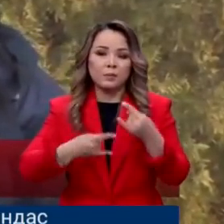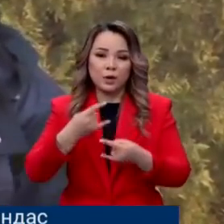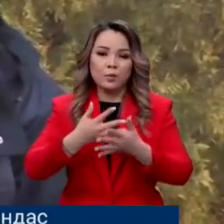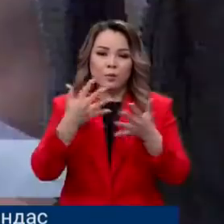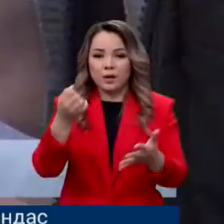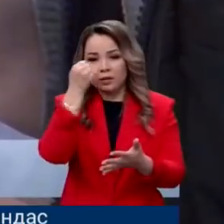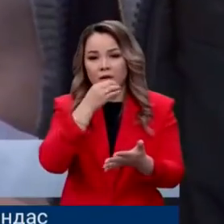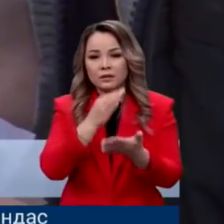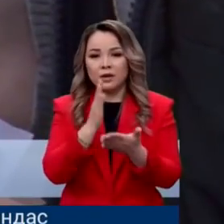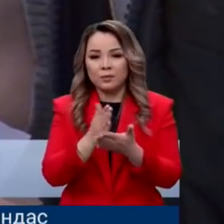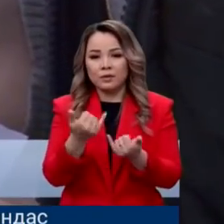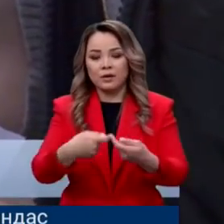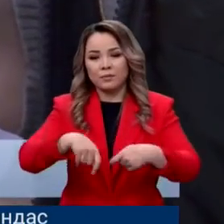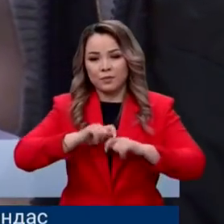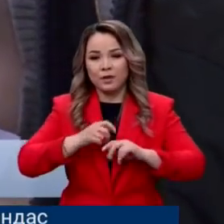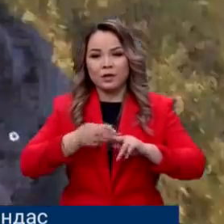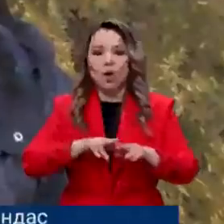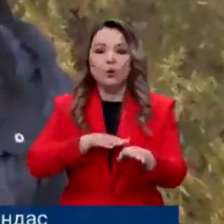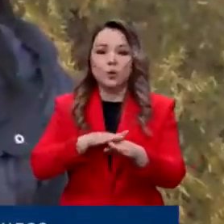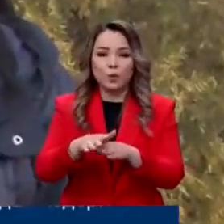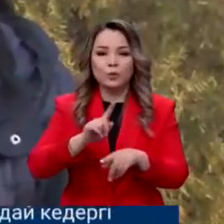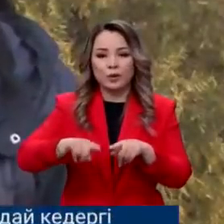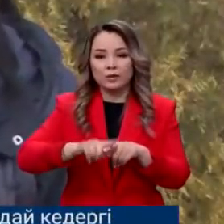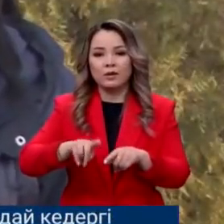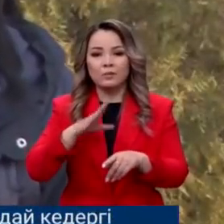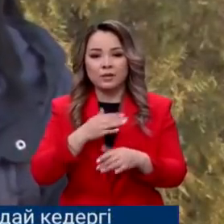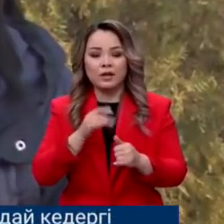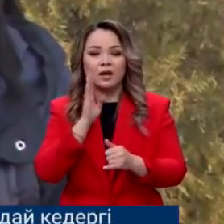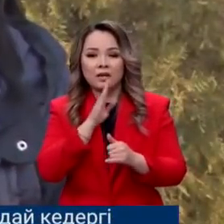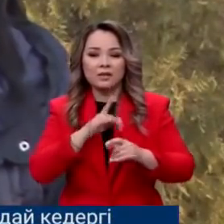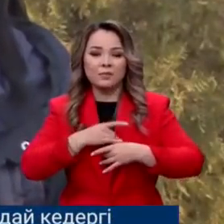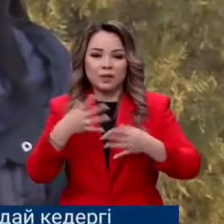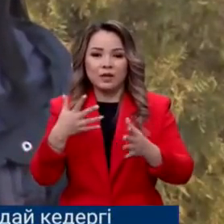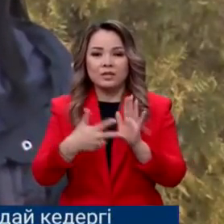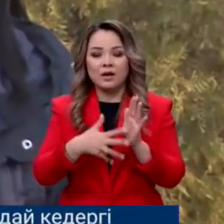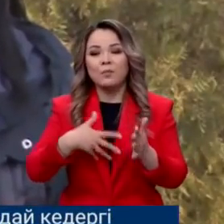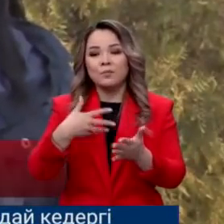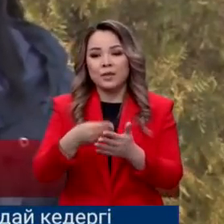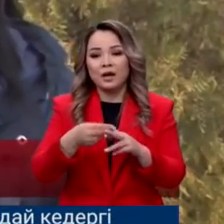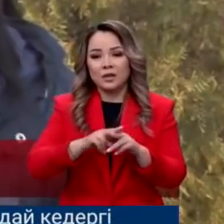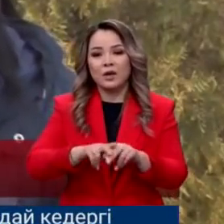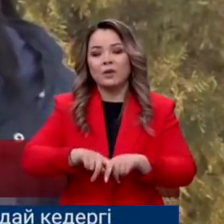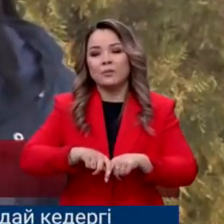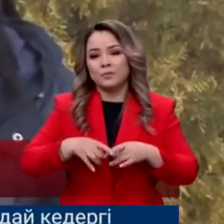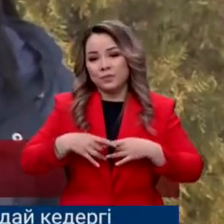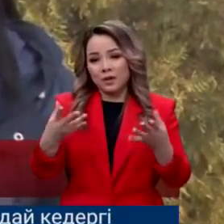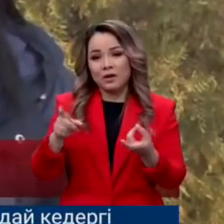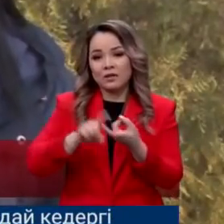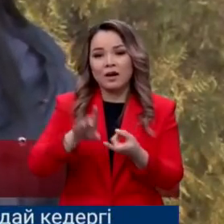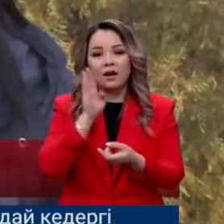алғысымды білдіргім келеді. Енді толыққанда әйелдер мерекесінде 8 наурызға қарсы толыққанда әйел